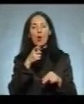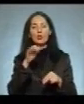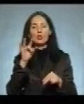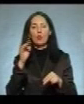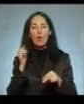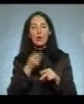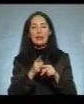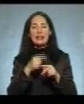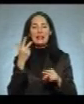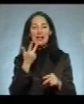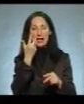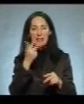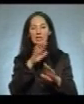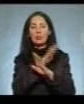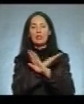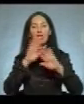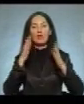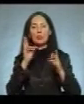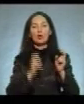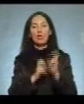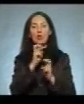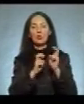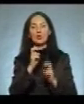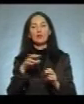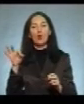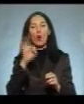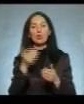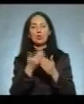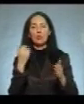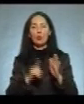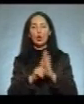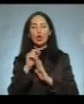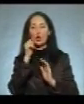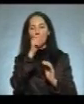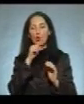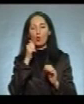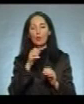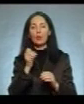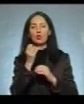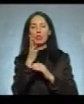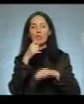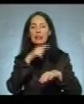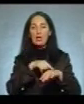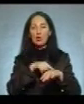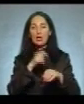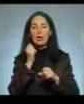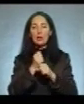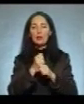третій смертельний випадок на виробництві в області від початку року. О 14-й годині